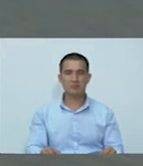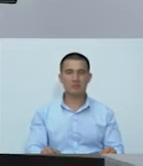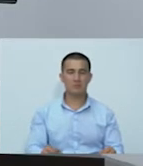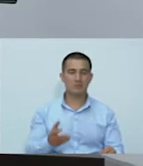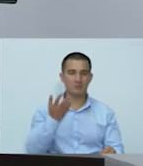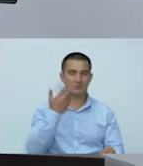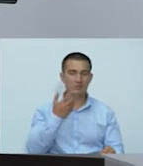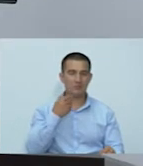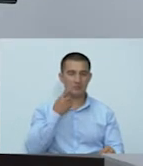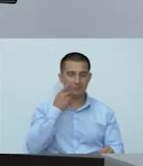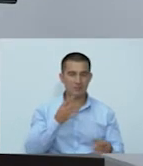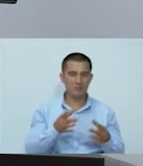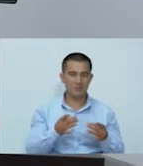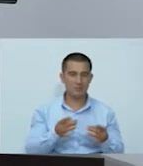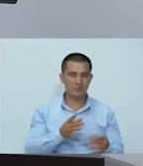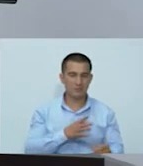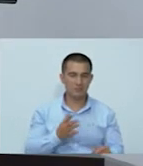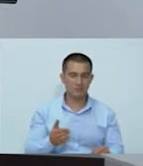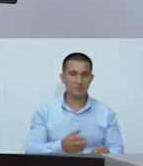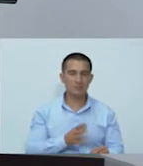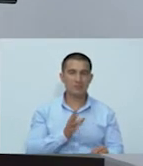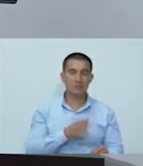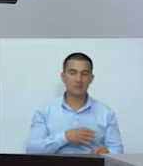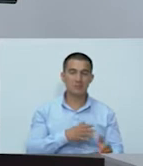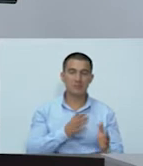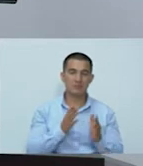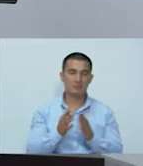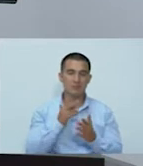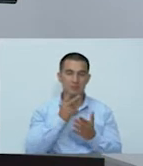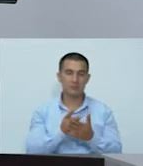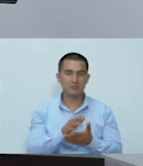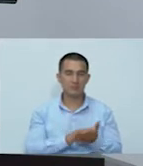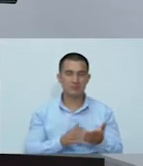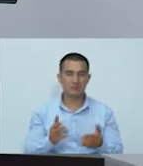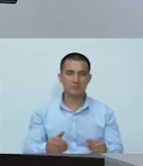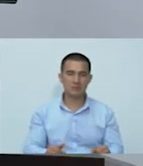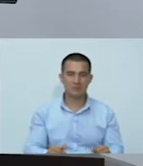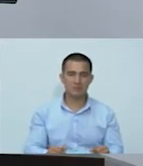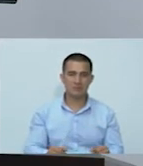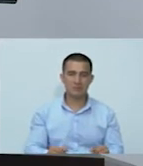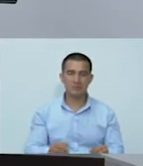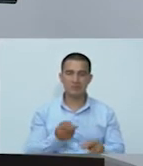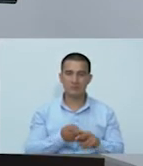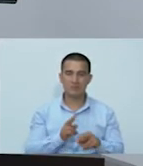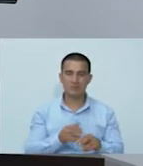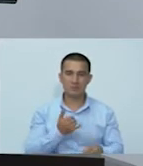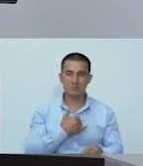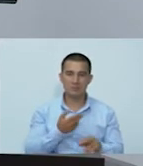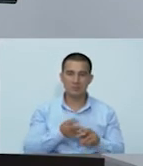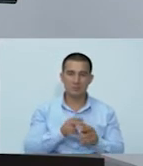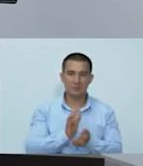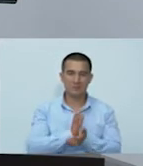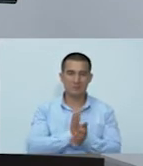Yopishtirib olgandan keyin chiqarib olamiz. Mana bu elementimiz zich